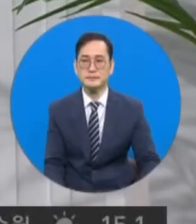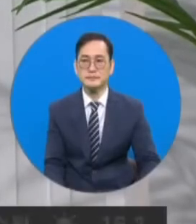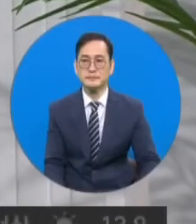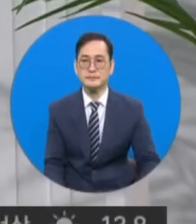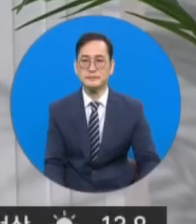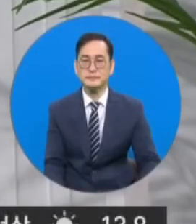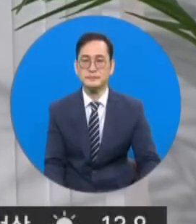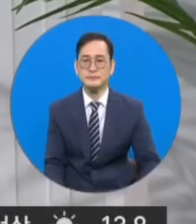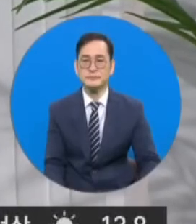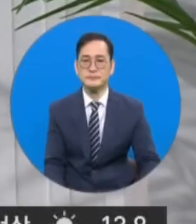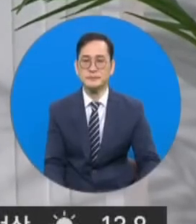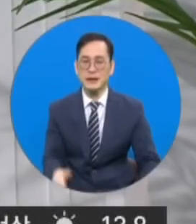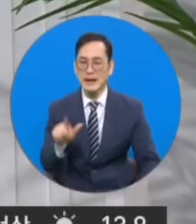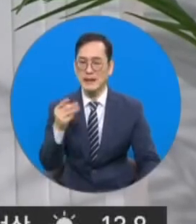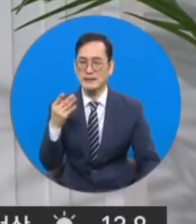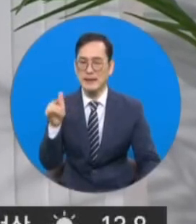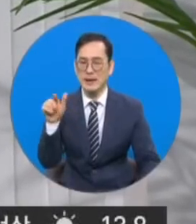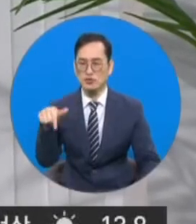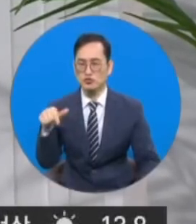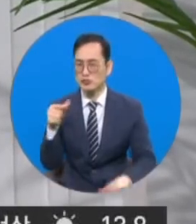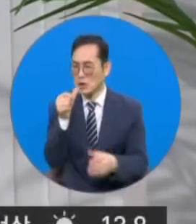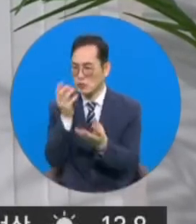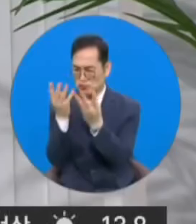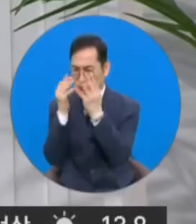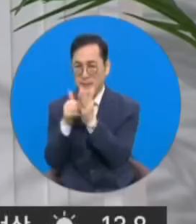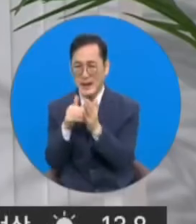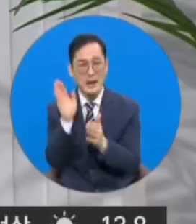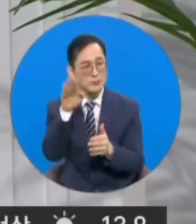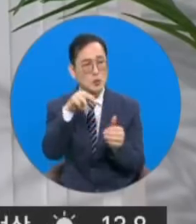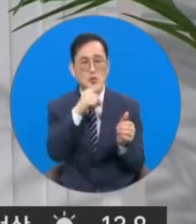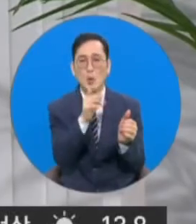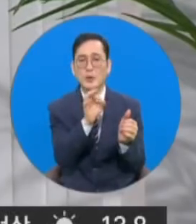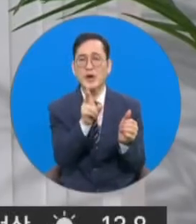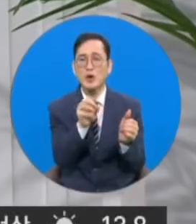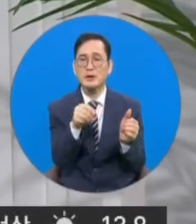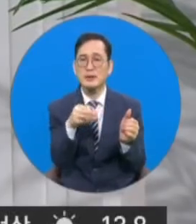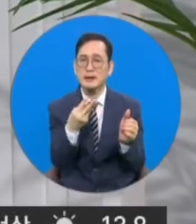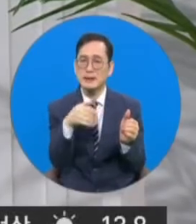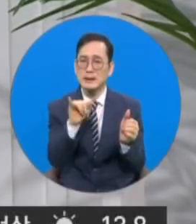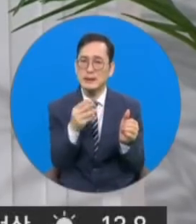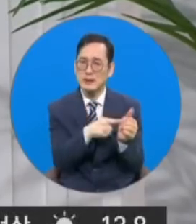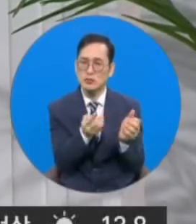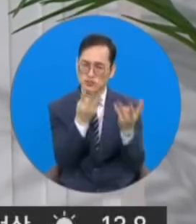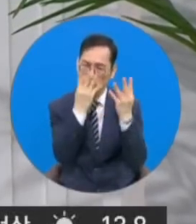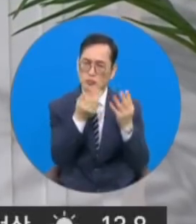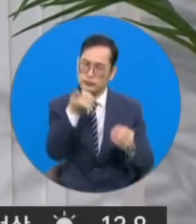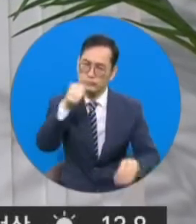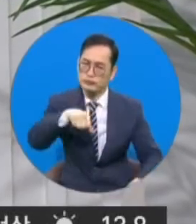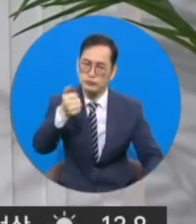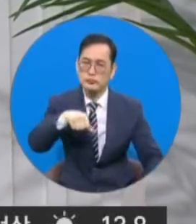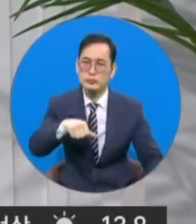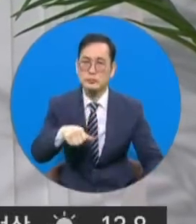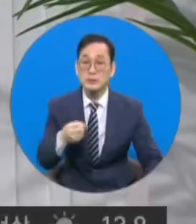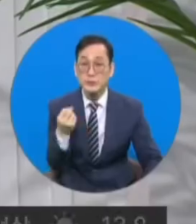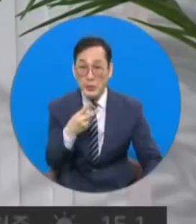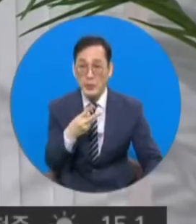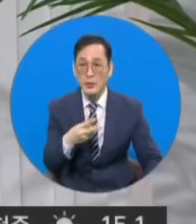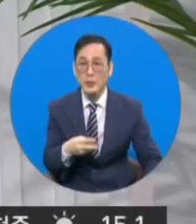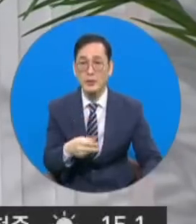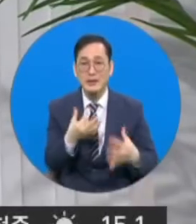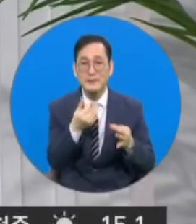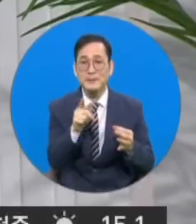또 송혜경 대표를 또 남아 있고 더운 단어는 더욱더 핵폭탄급 남아 있는게